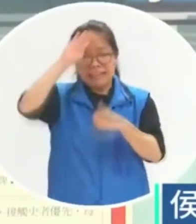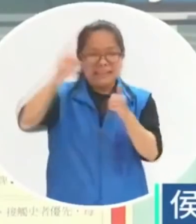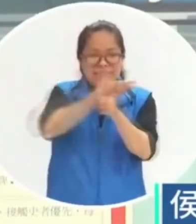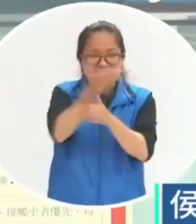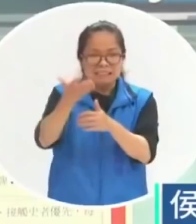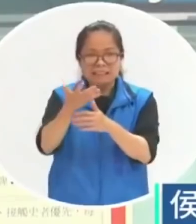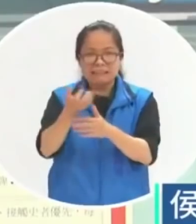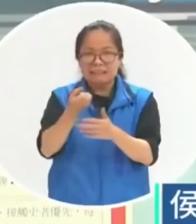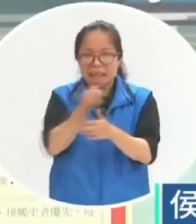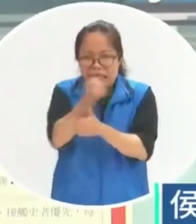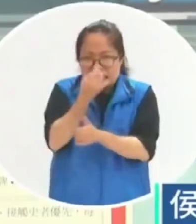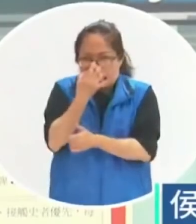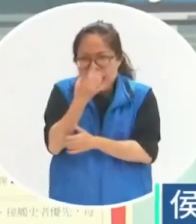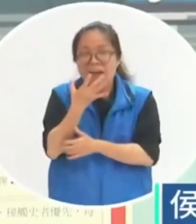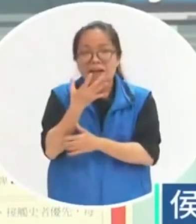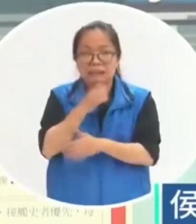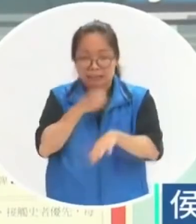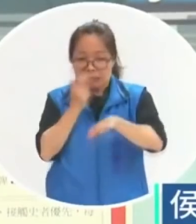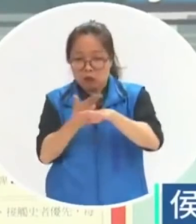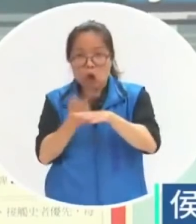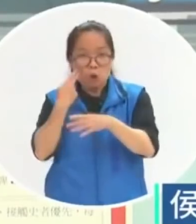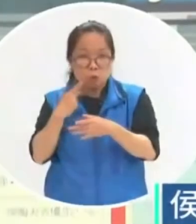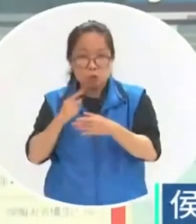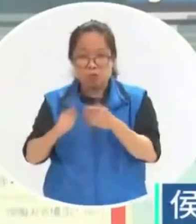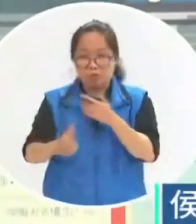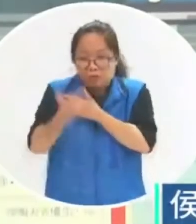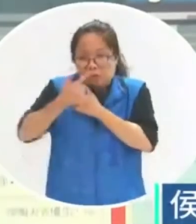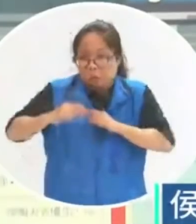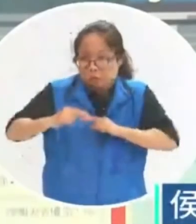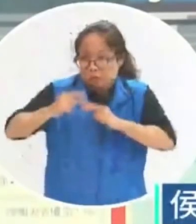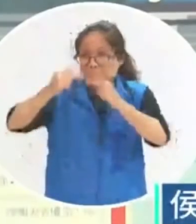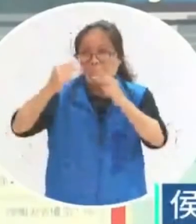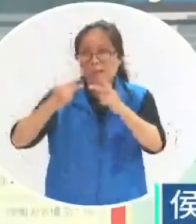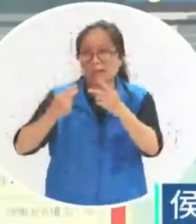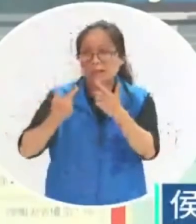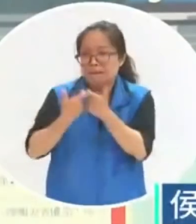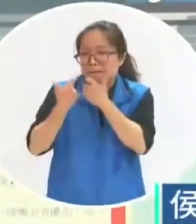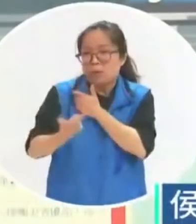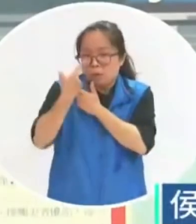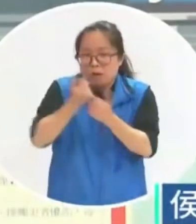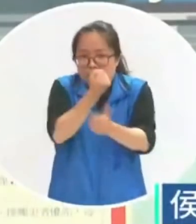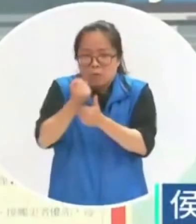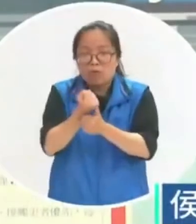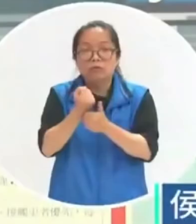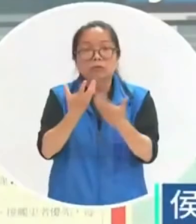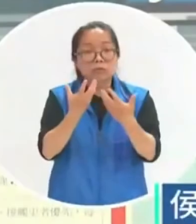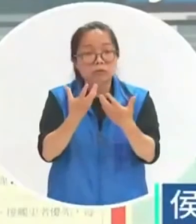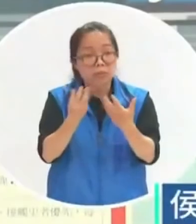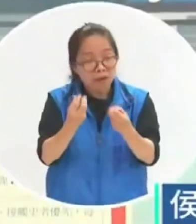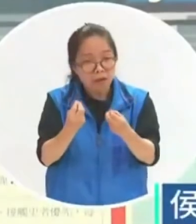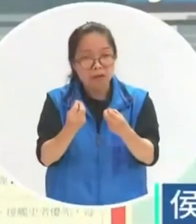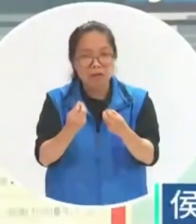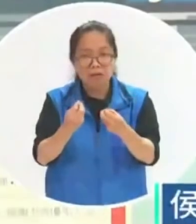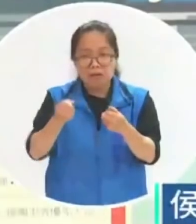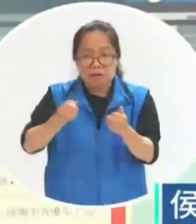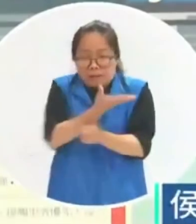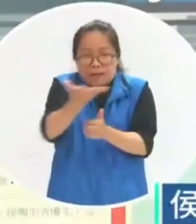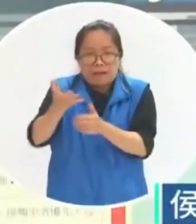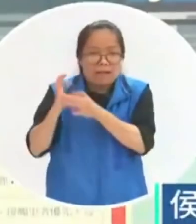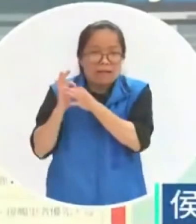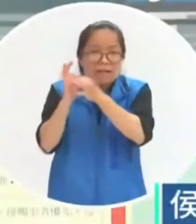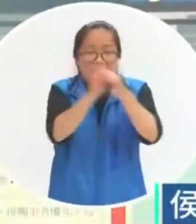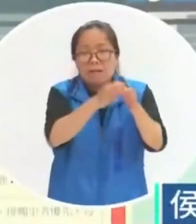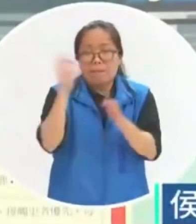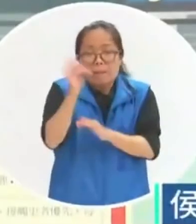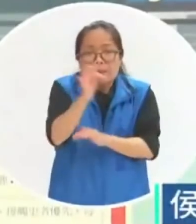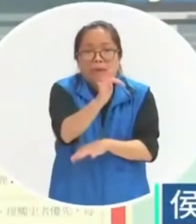慢慢在失控了，你的手段如果不更赶快有效的去控制的话，这个传播链会越来越